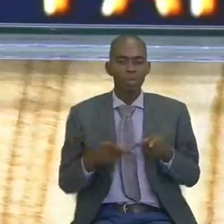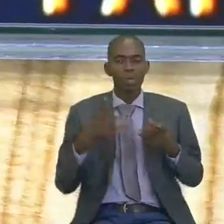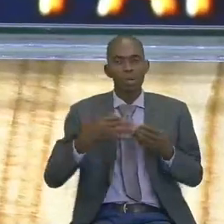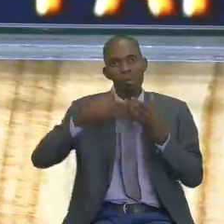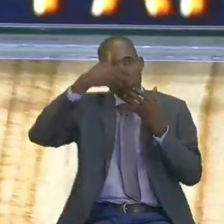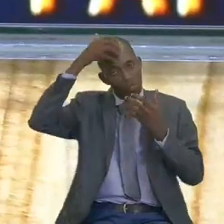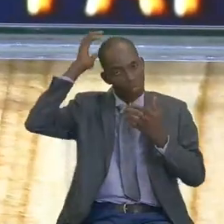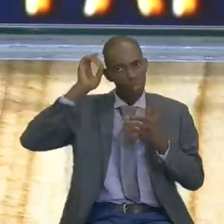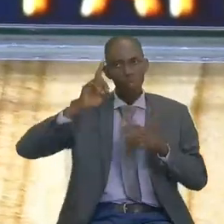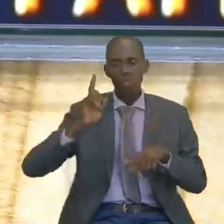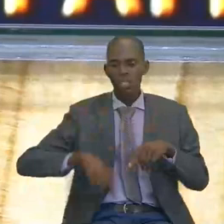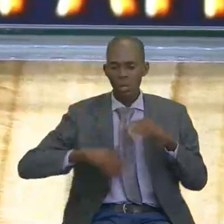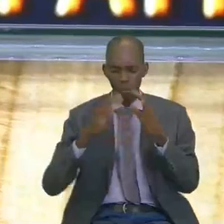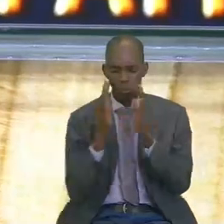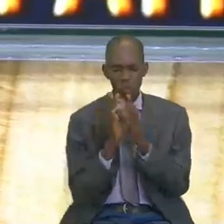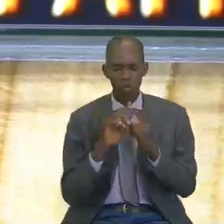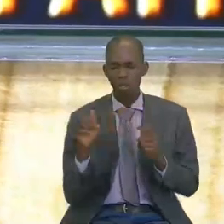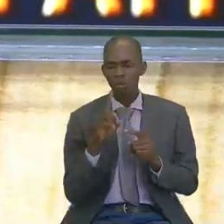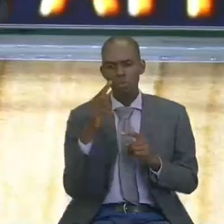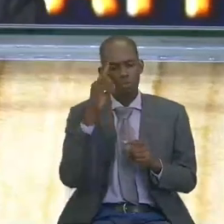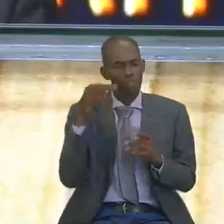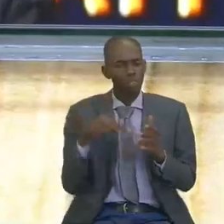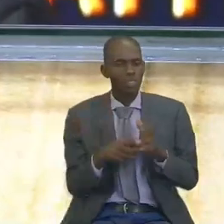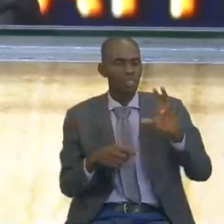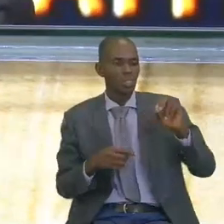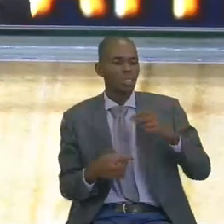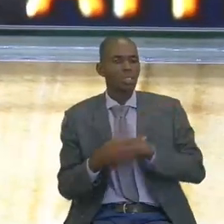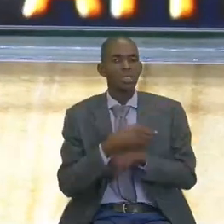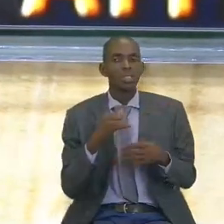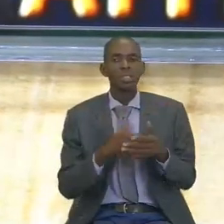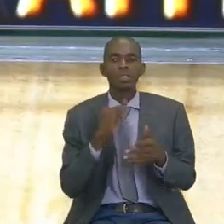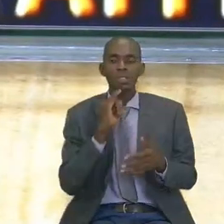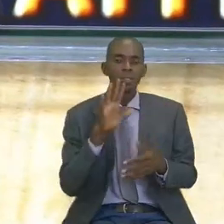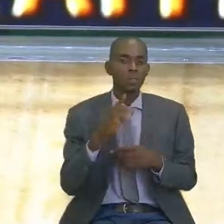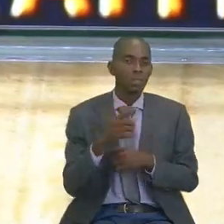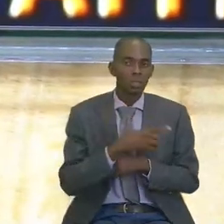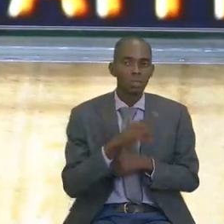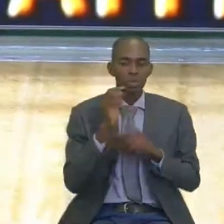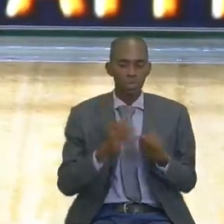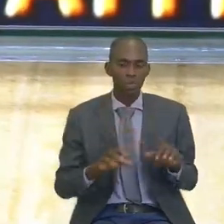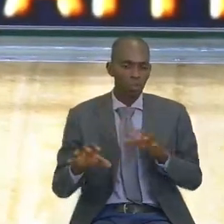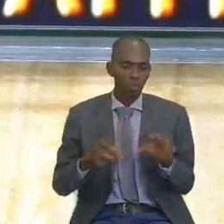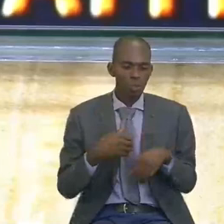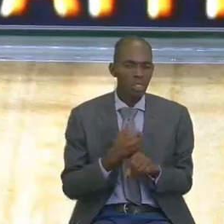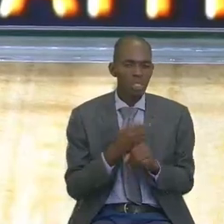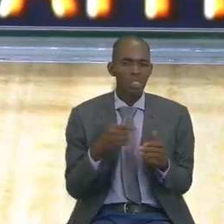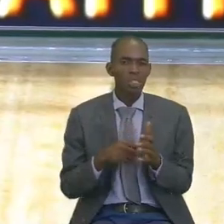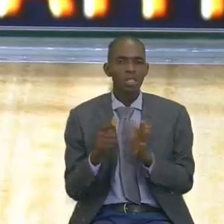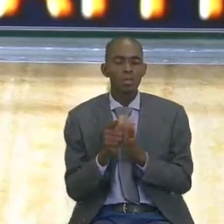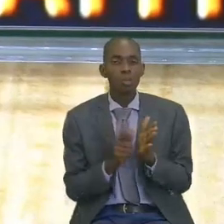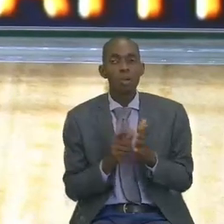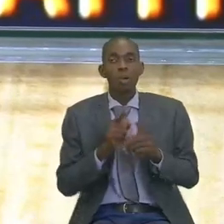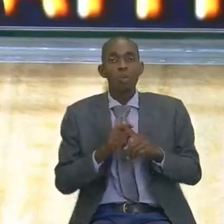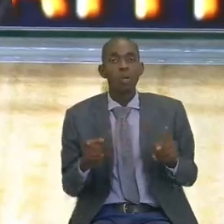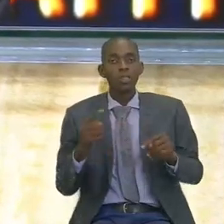pas prier à un. Tu ne peux pas prier à un Dieu. Voici leur Dieu. Tu peux faire cette loi, mais